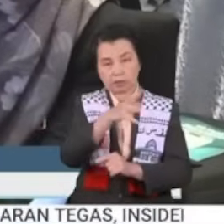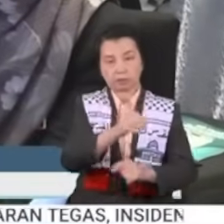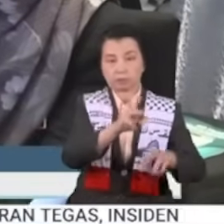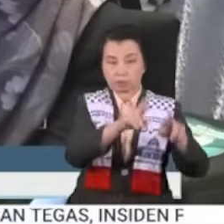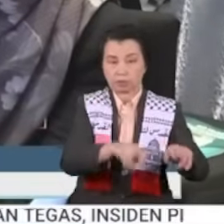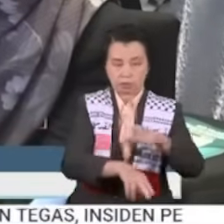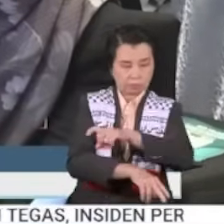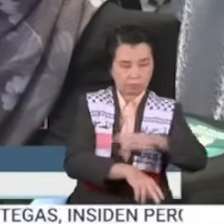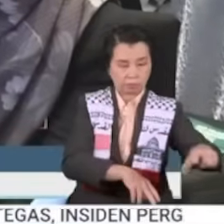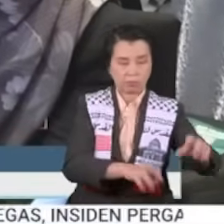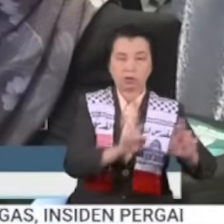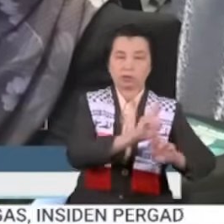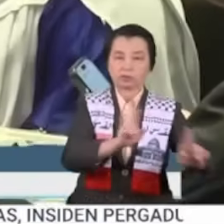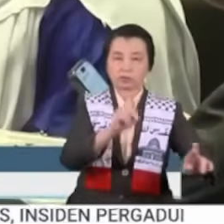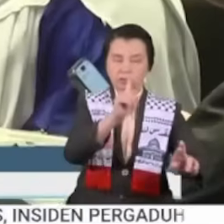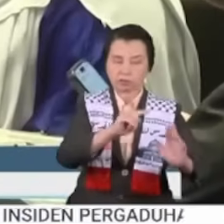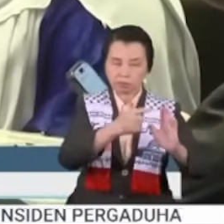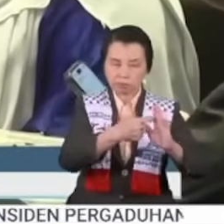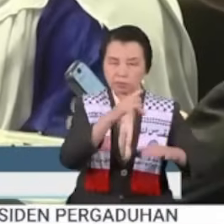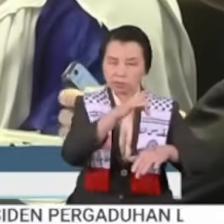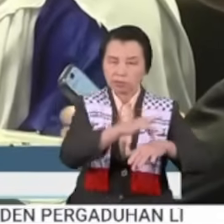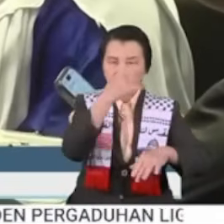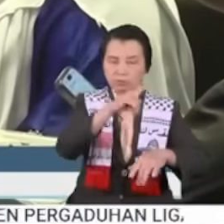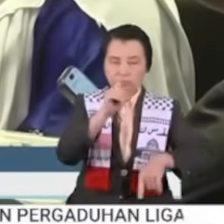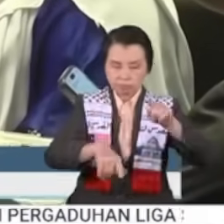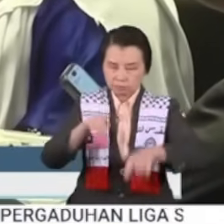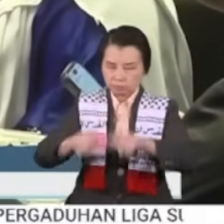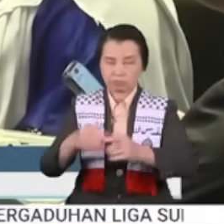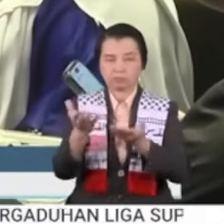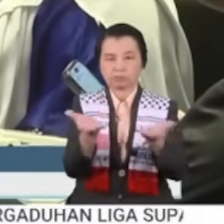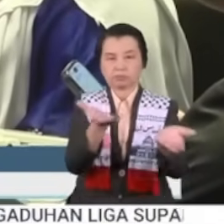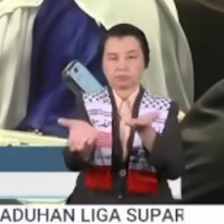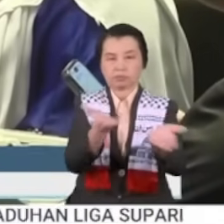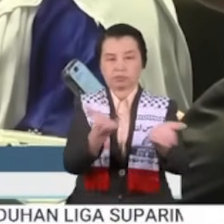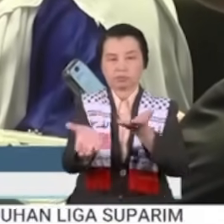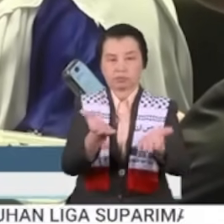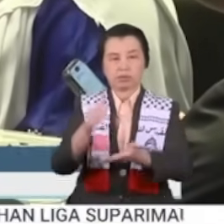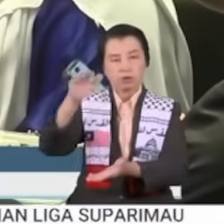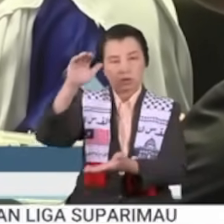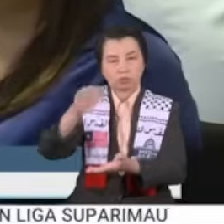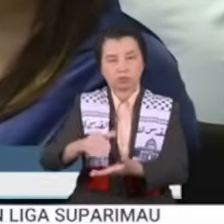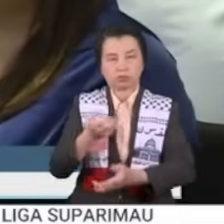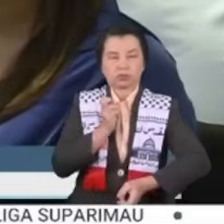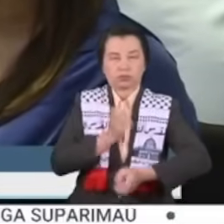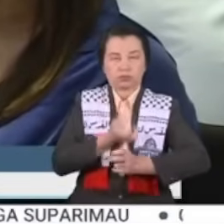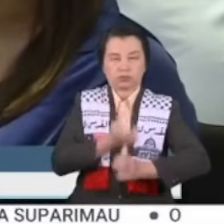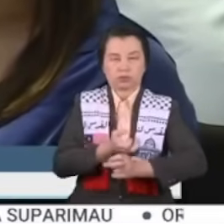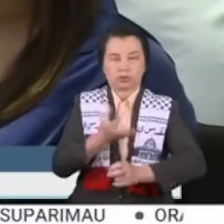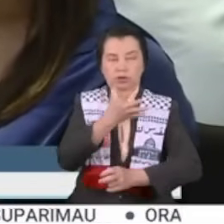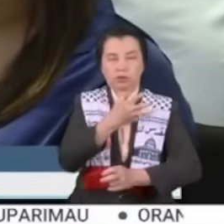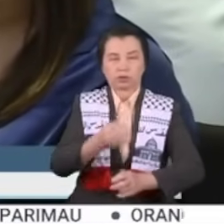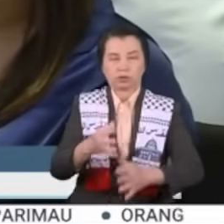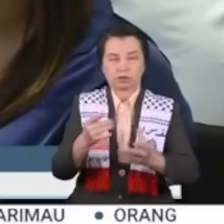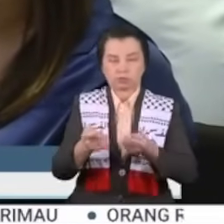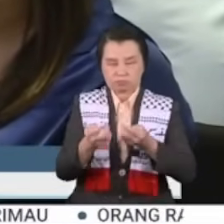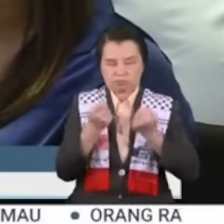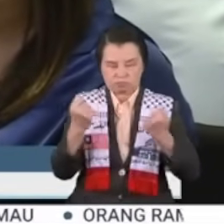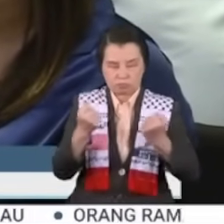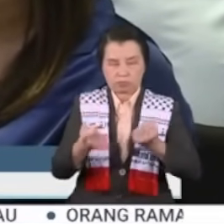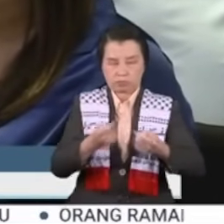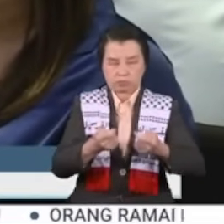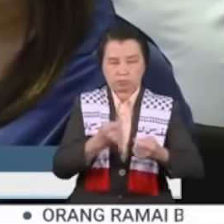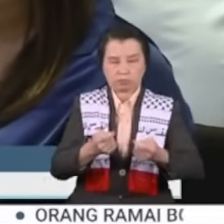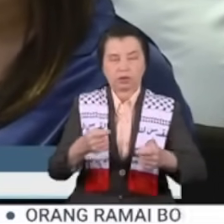rakyat menyediakan satu titik sentuh untuk pelbagai perkhidmatan mengurangkan kerumitan dan memupuk pentadbiran yang